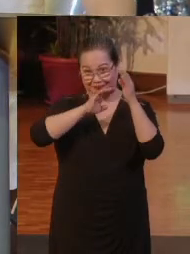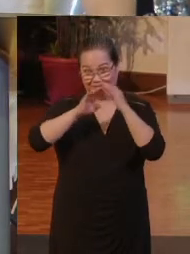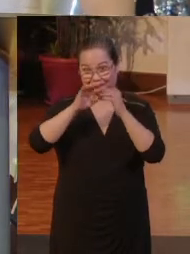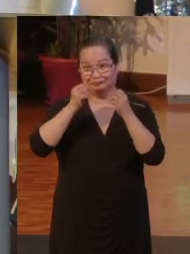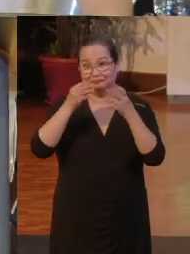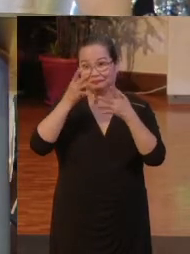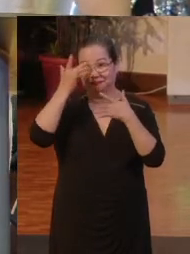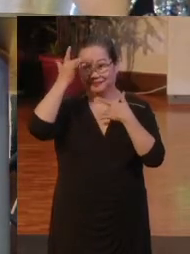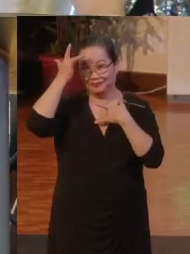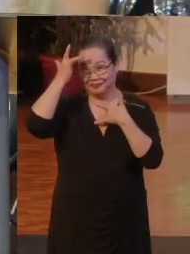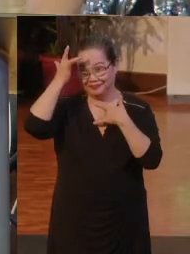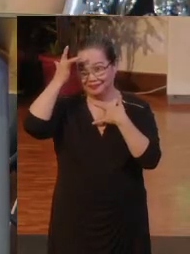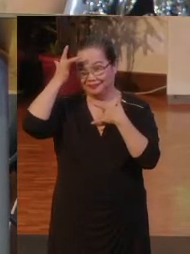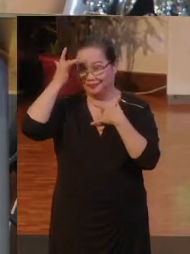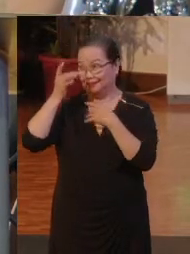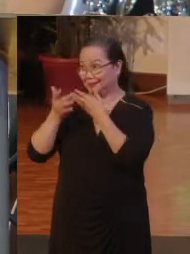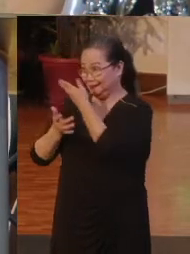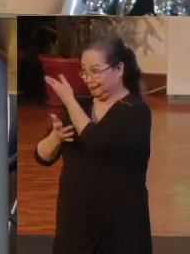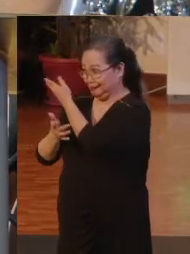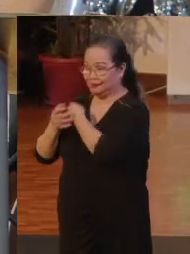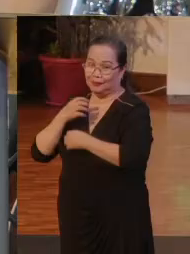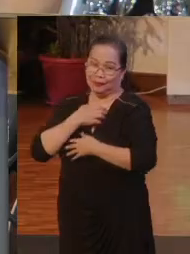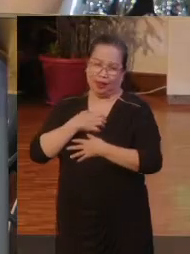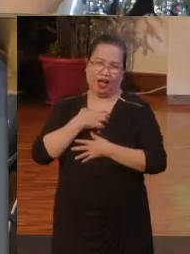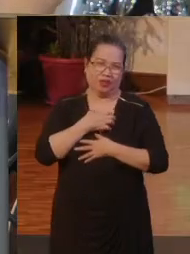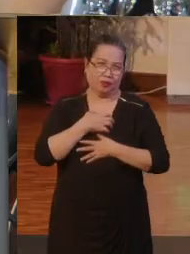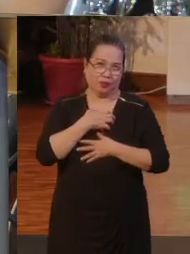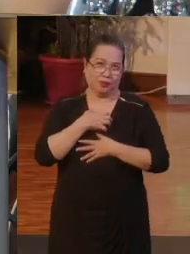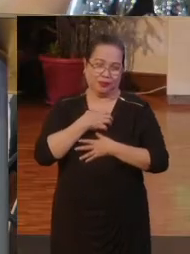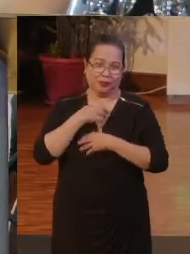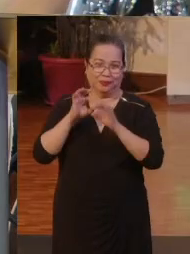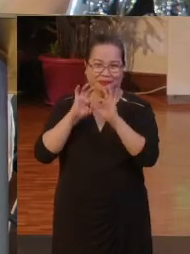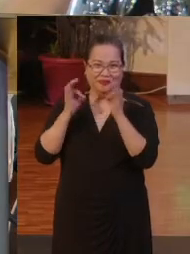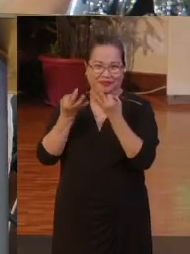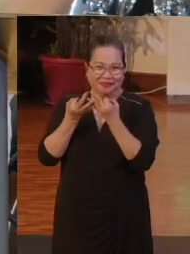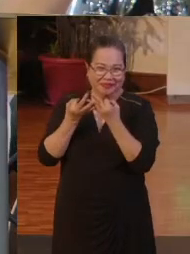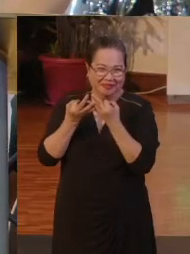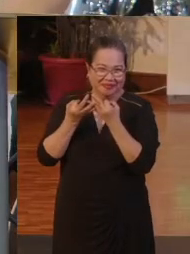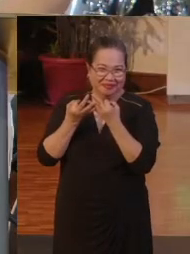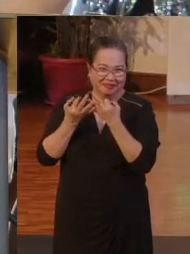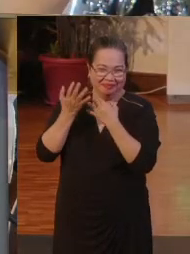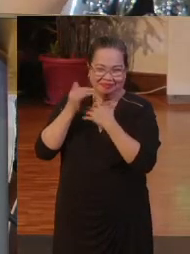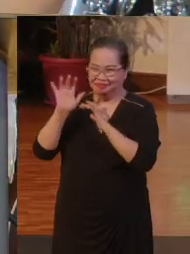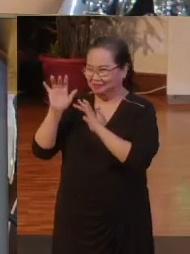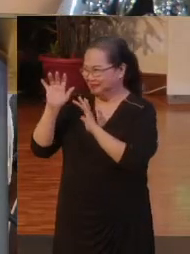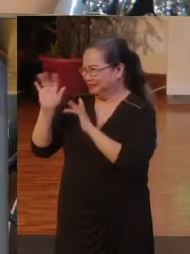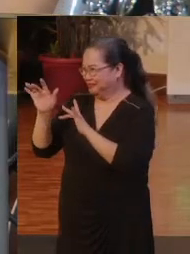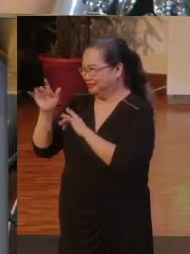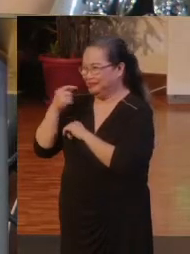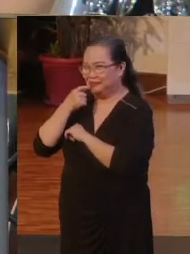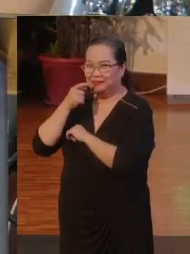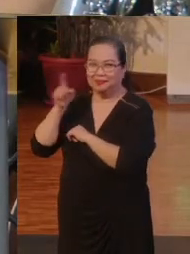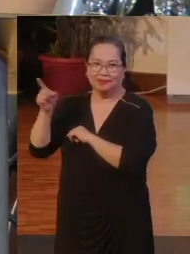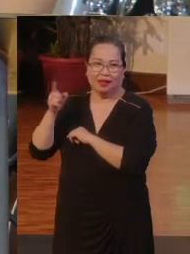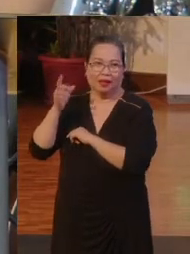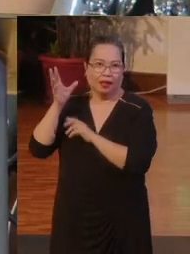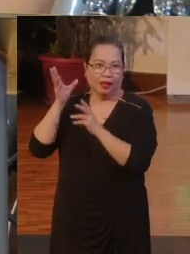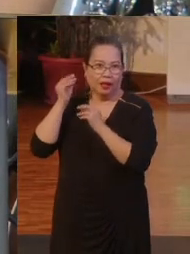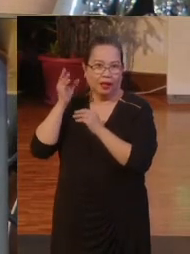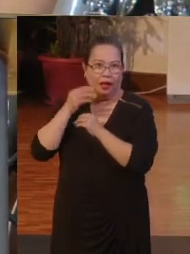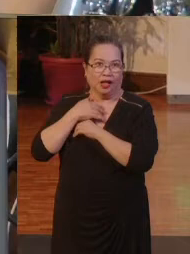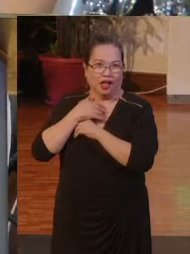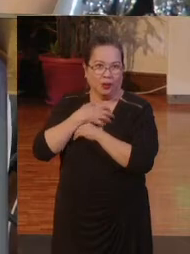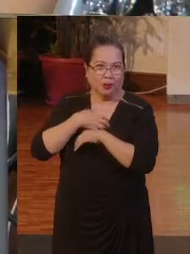sakit. Ako po reklamo ako ng reklamo sa aking pamilya. Kawawa naman po sila. Silang nakakarinig ng